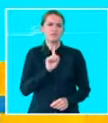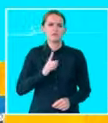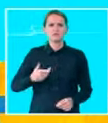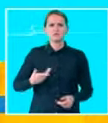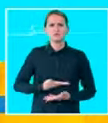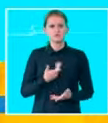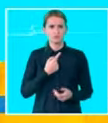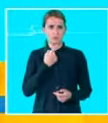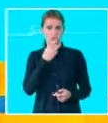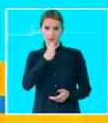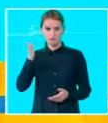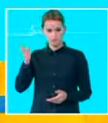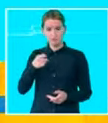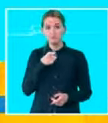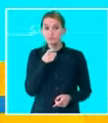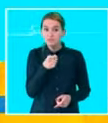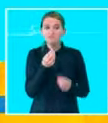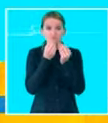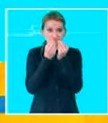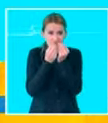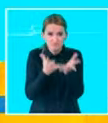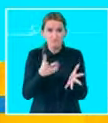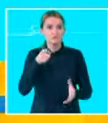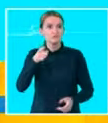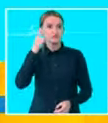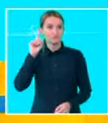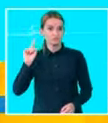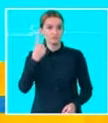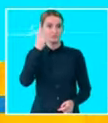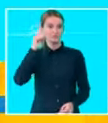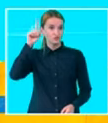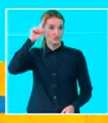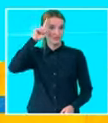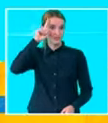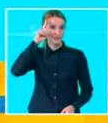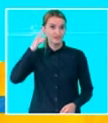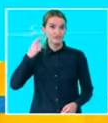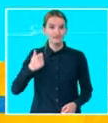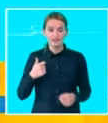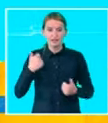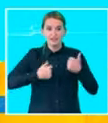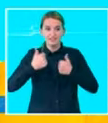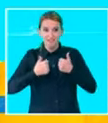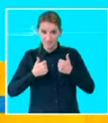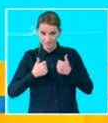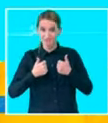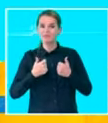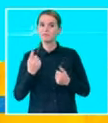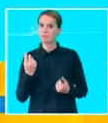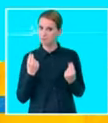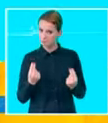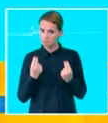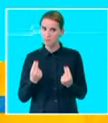момент да има жена кандидат. Не, че не е имало, не, че и няма и сега в списъците от кандидатите, но наистина да